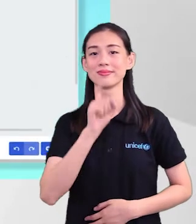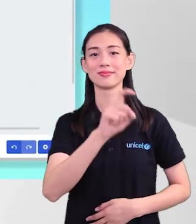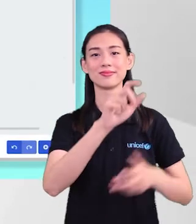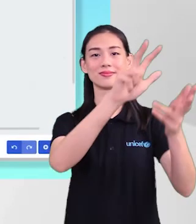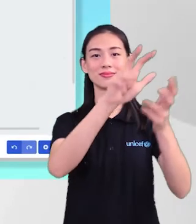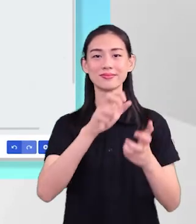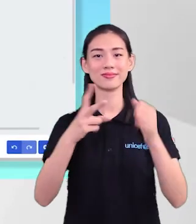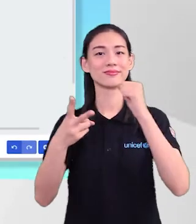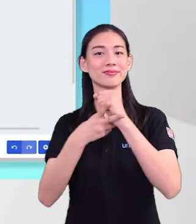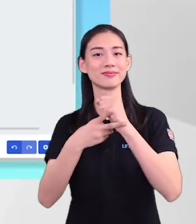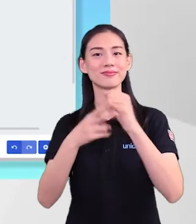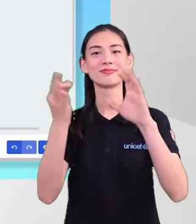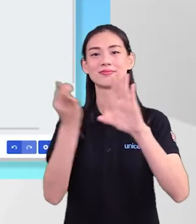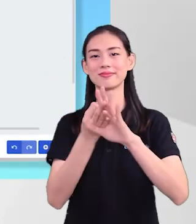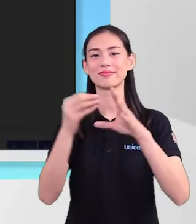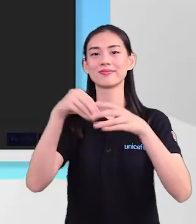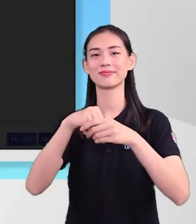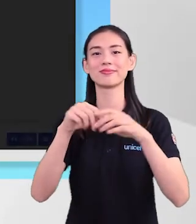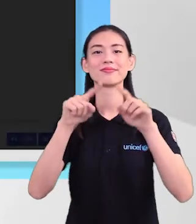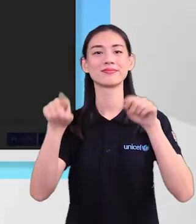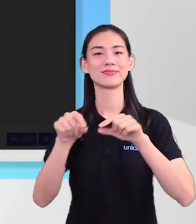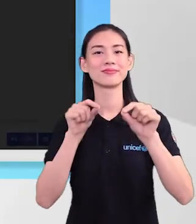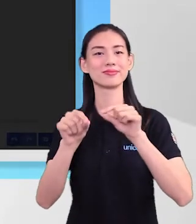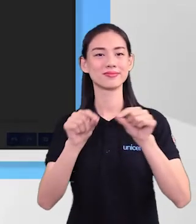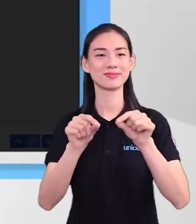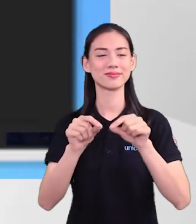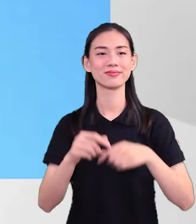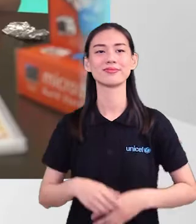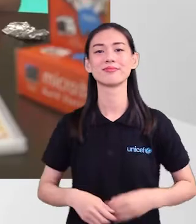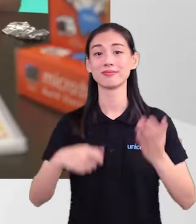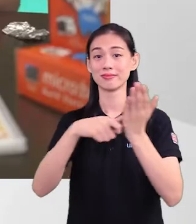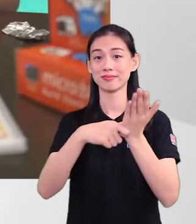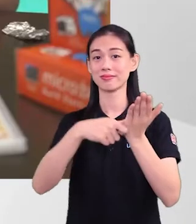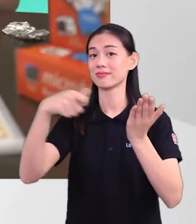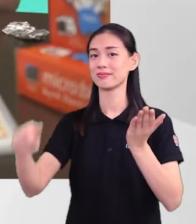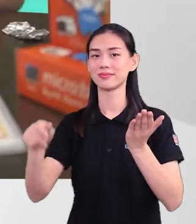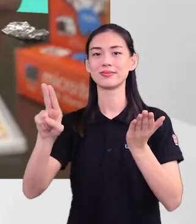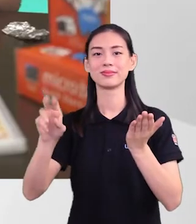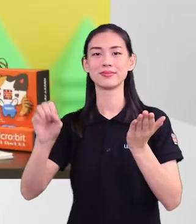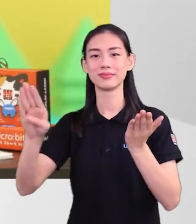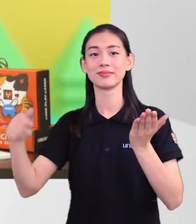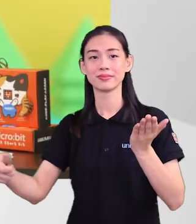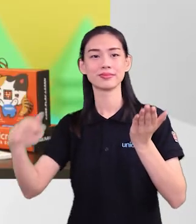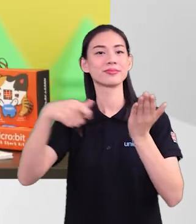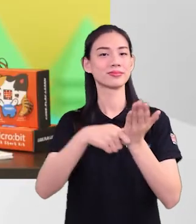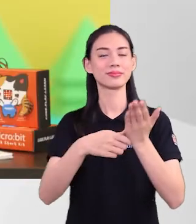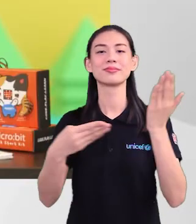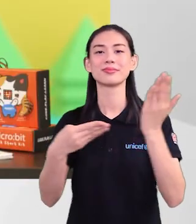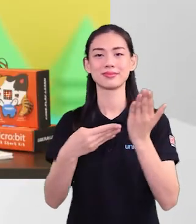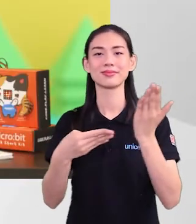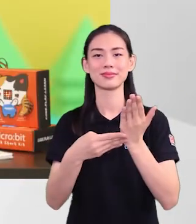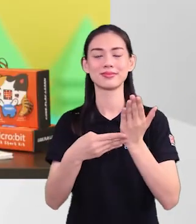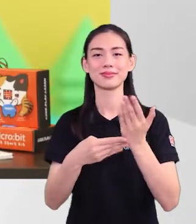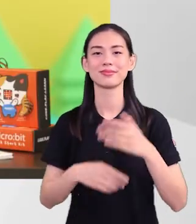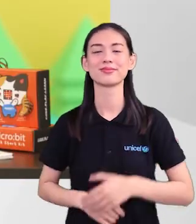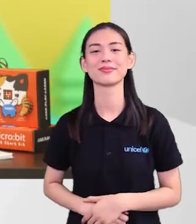Tekan download pada perisian dan savekan fail atau cara ke dalam Microbit. Keluarkan wayar USB daripada Microbit. Sambung bekalan kuasa atau